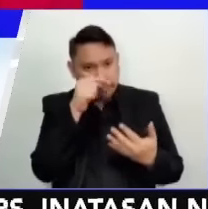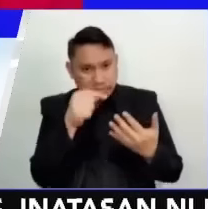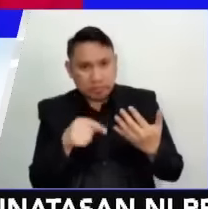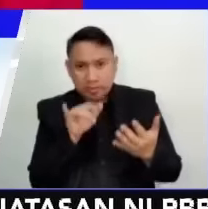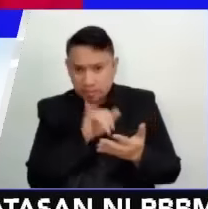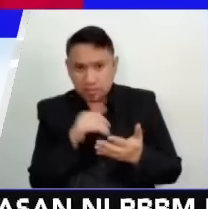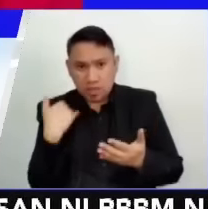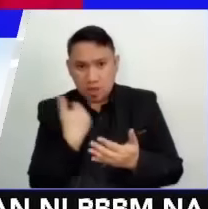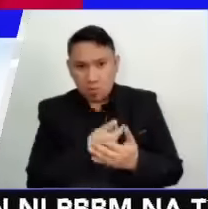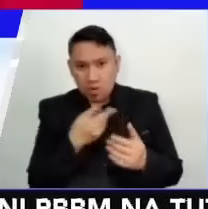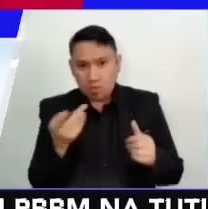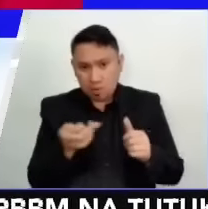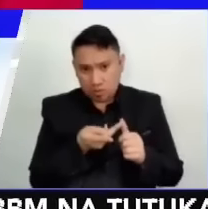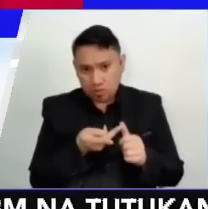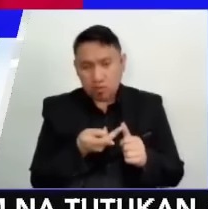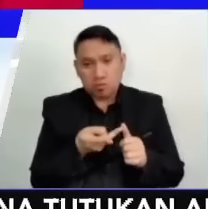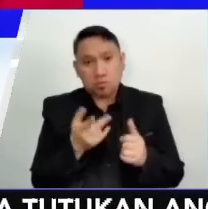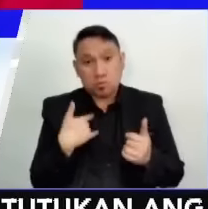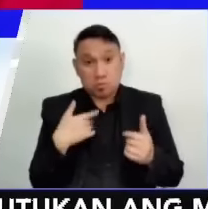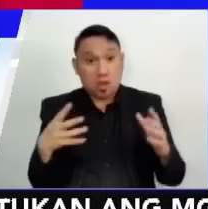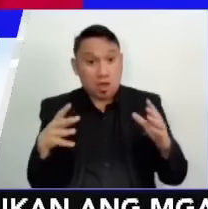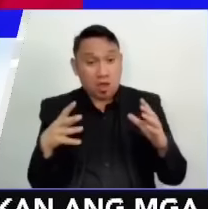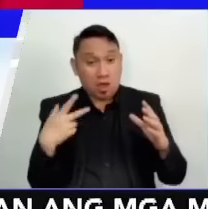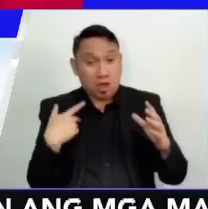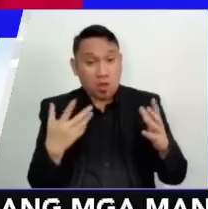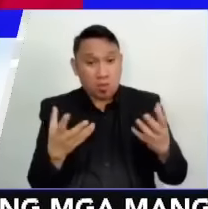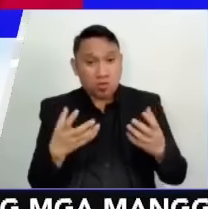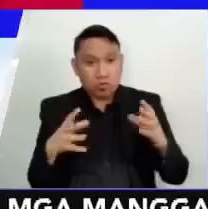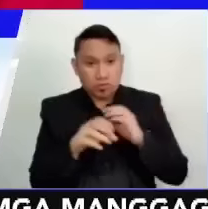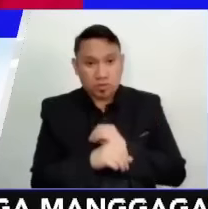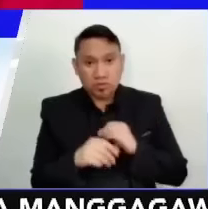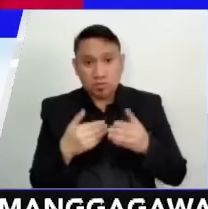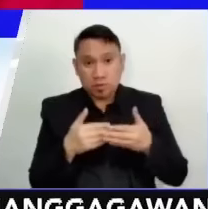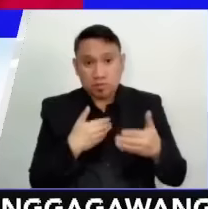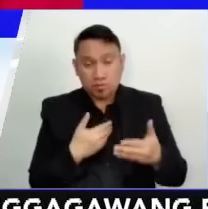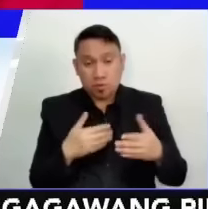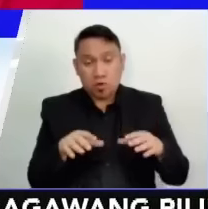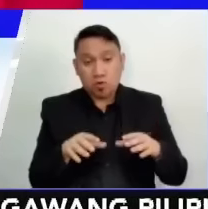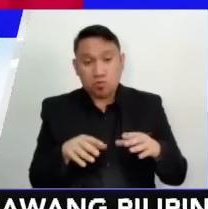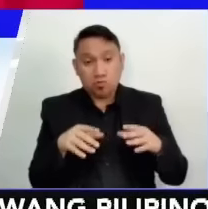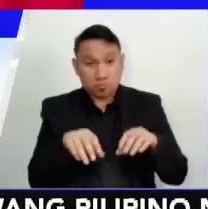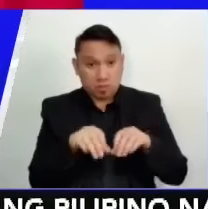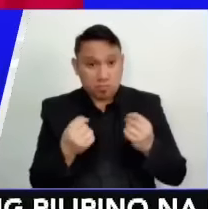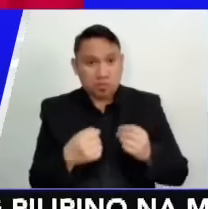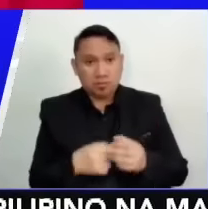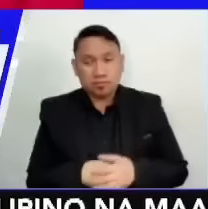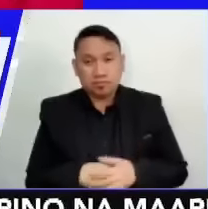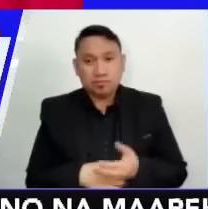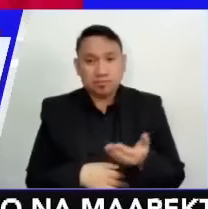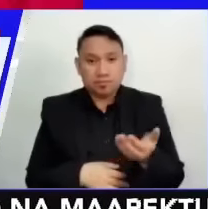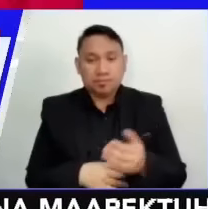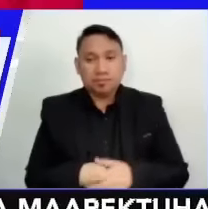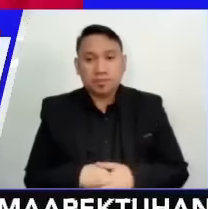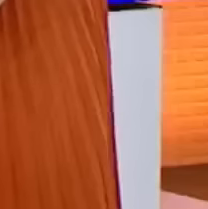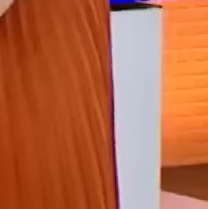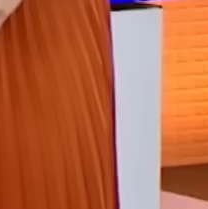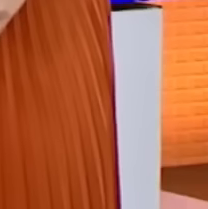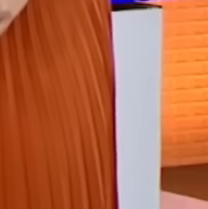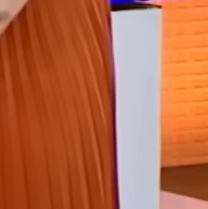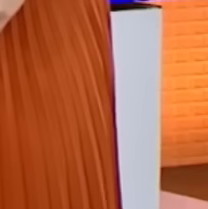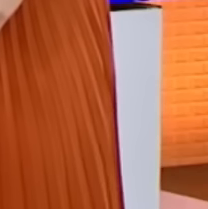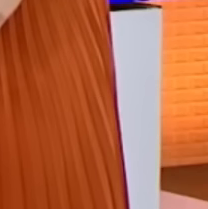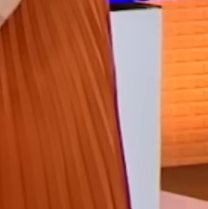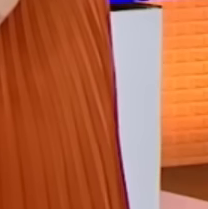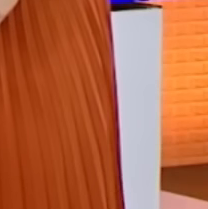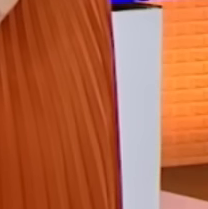' bago mag Uh session break ulit alr Maraming maraming salamat po senador Sherwin galan Magandang umaga po sa inyo Thank you mga